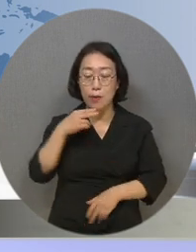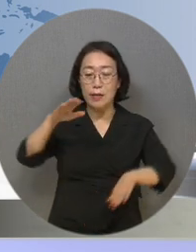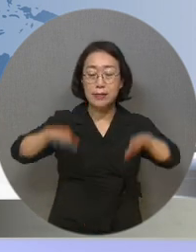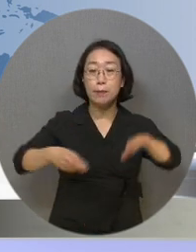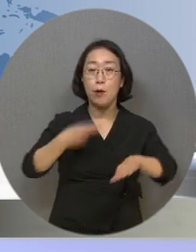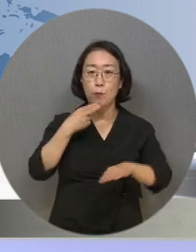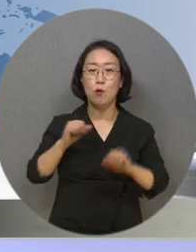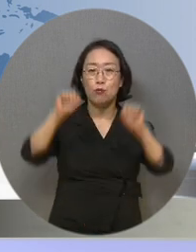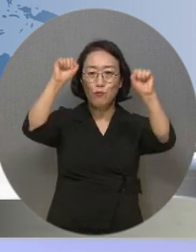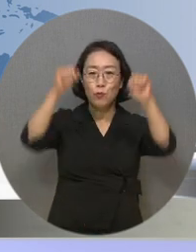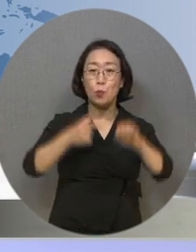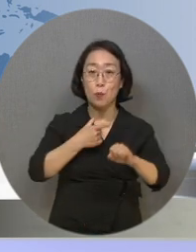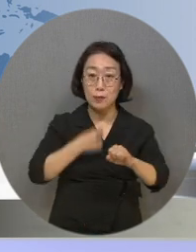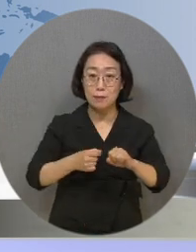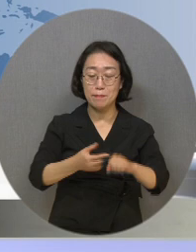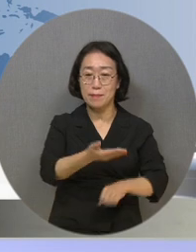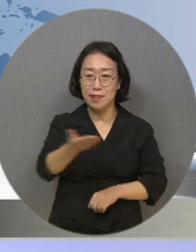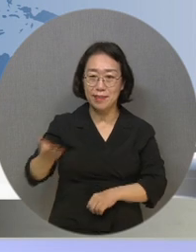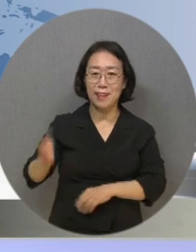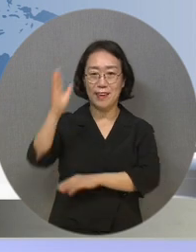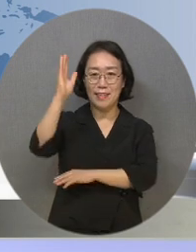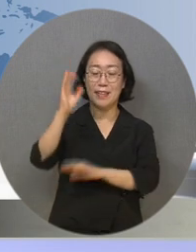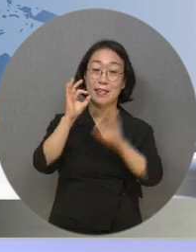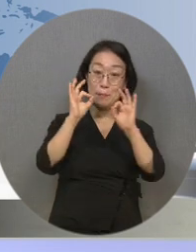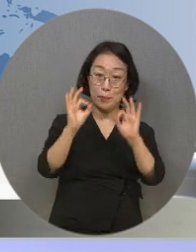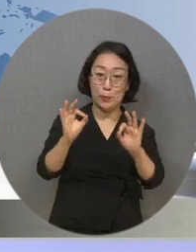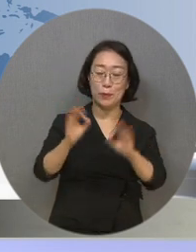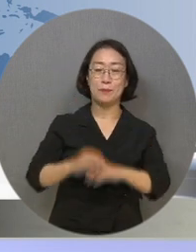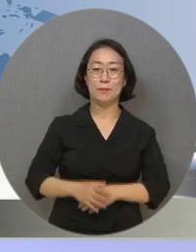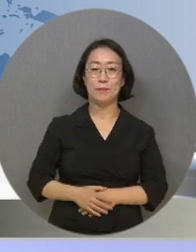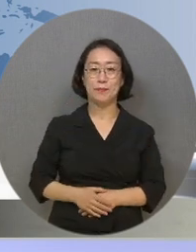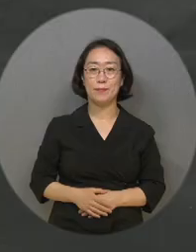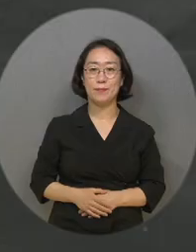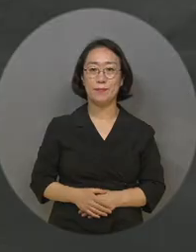없이 운동하길 바라는 이들의 목소리를 들어봤습니다.